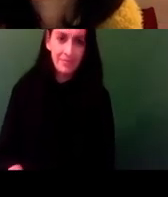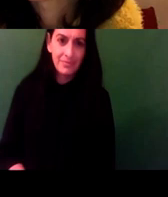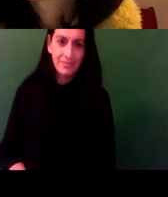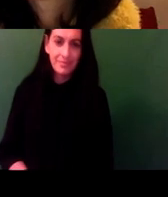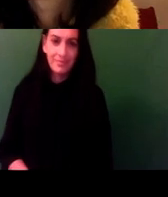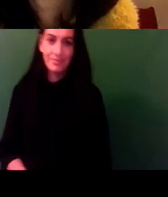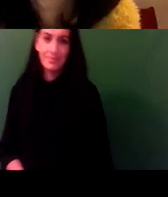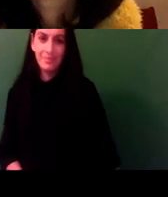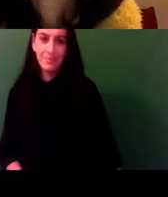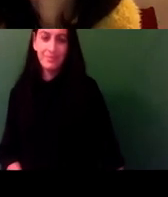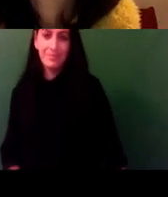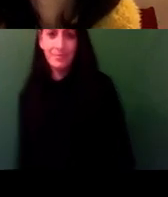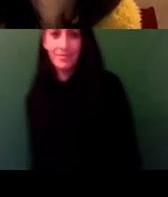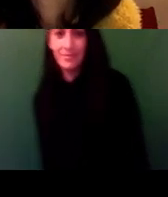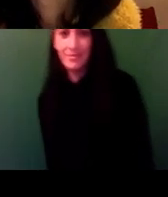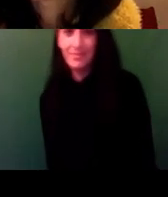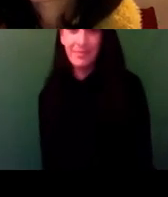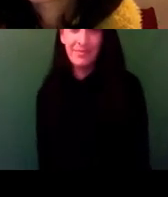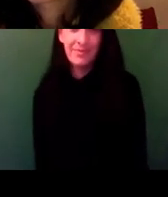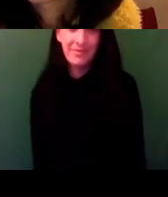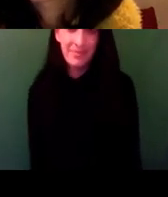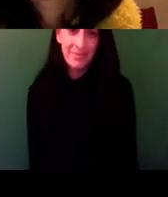içerik. Cümleyi toparlayamadım.